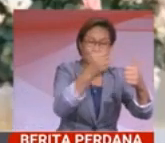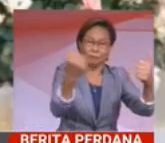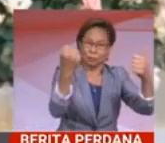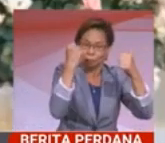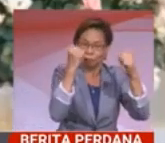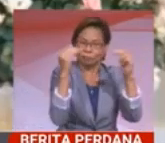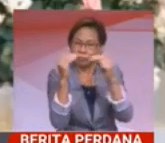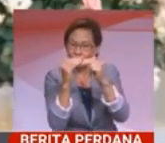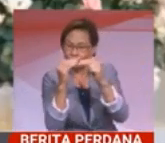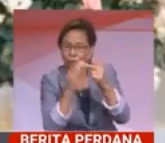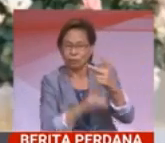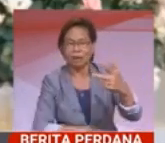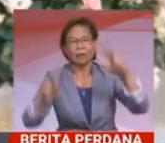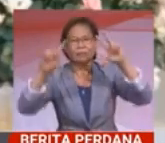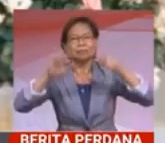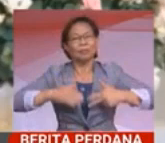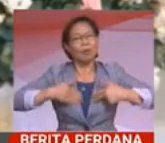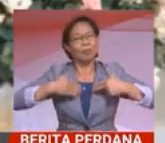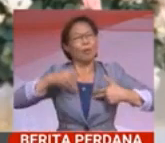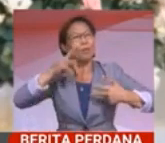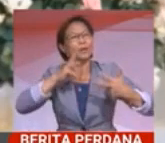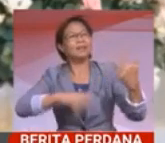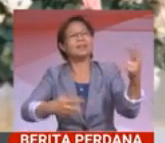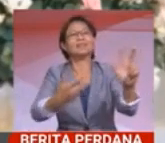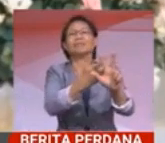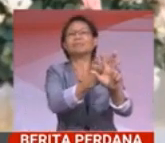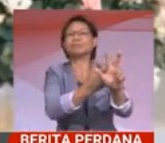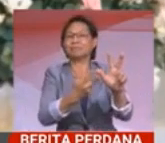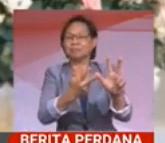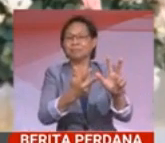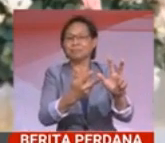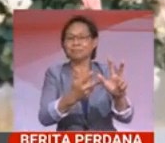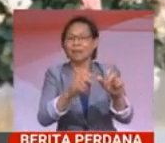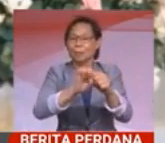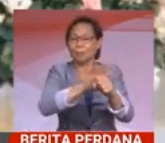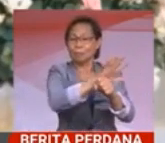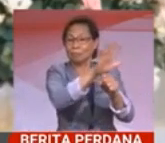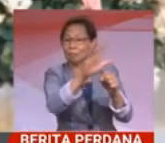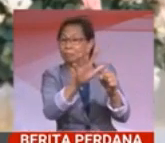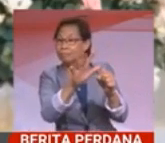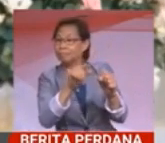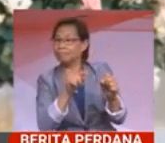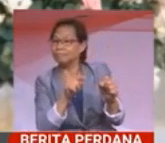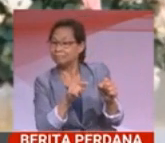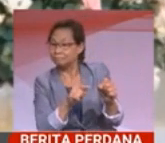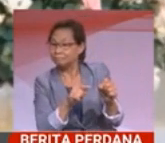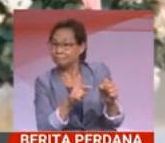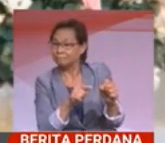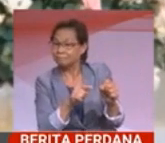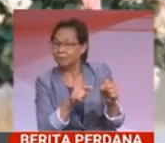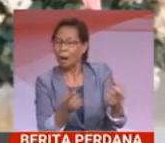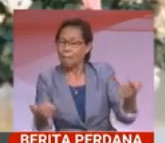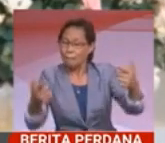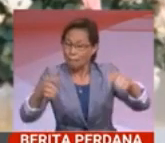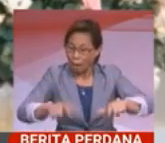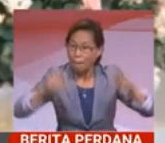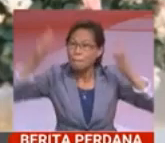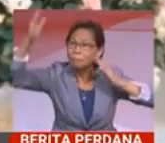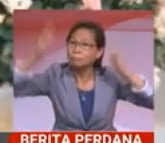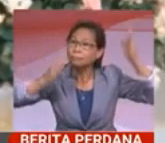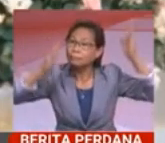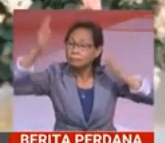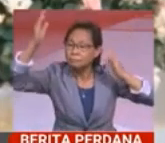kesamaan dan kesejahteraan wanita by the big hobi u-19 yang melanda